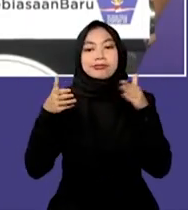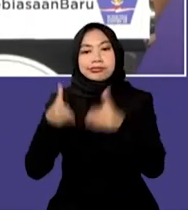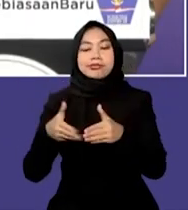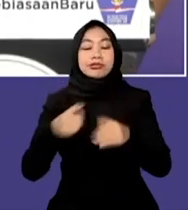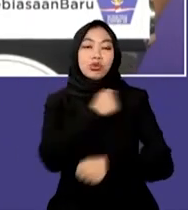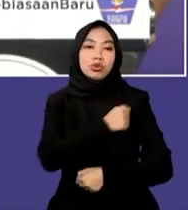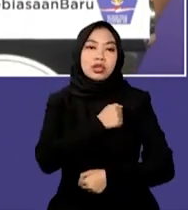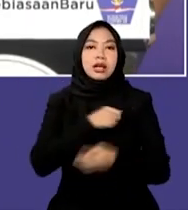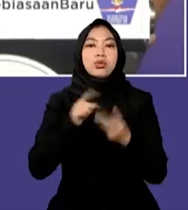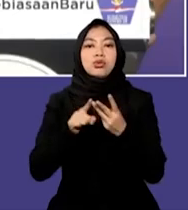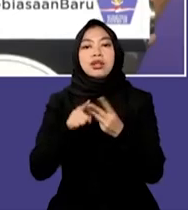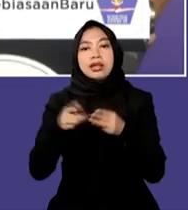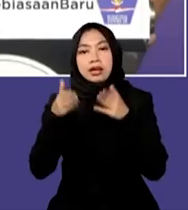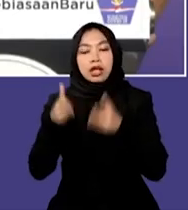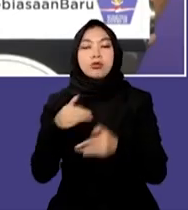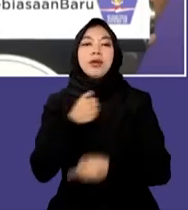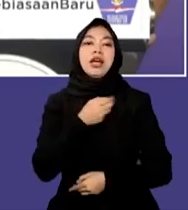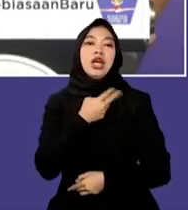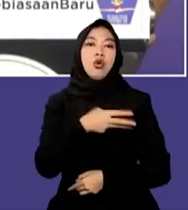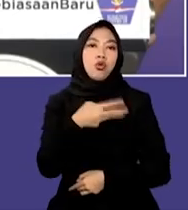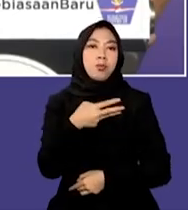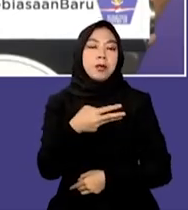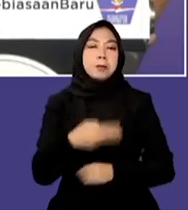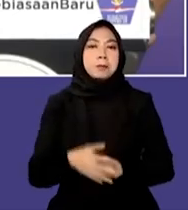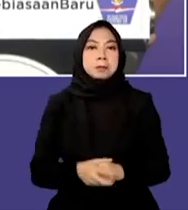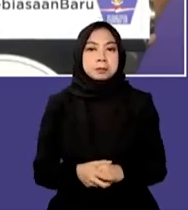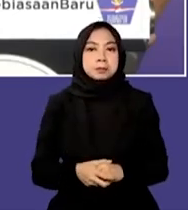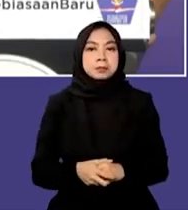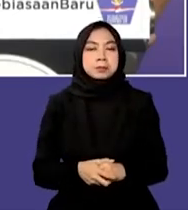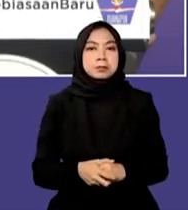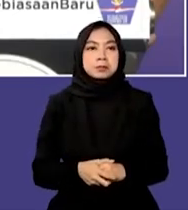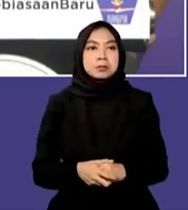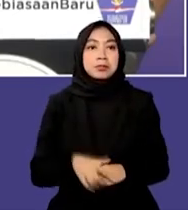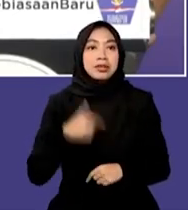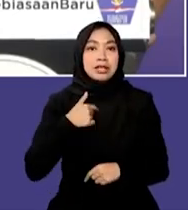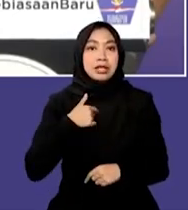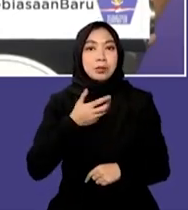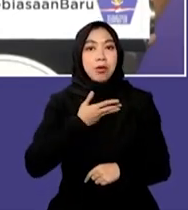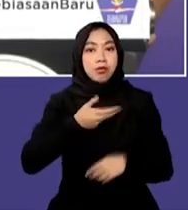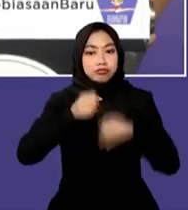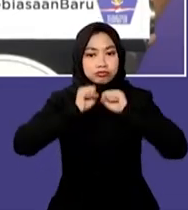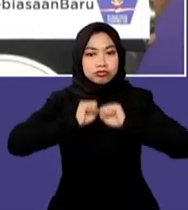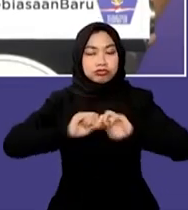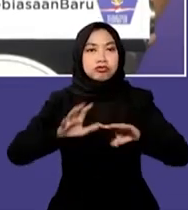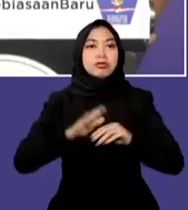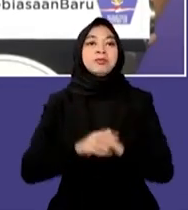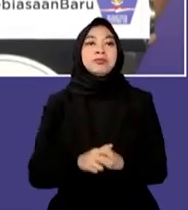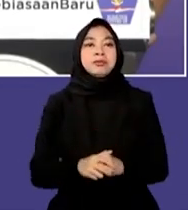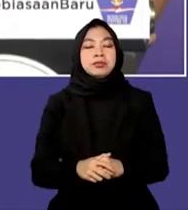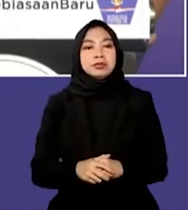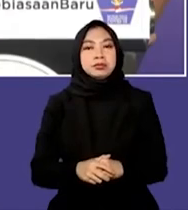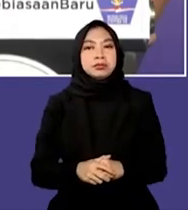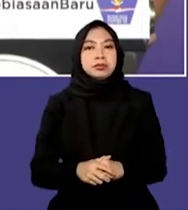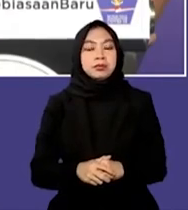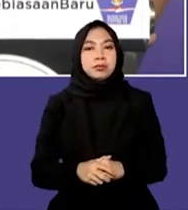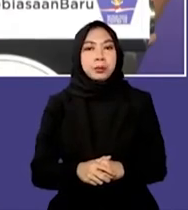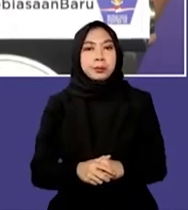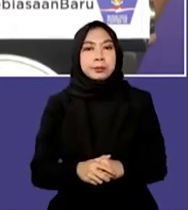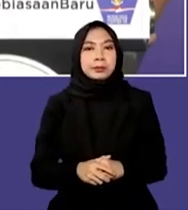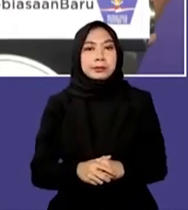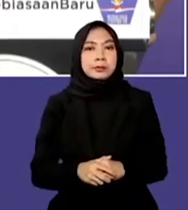perlu kami sampaikan bahwa bioskop dan cinema memang memiliki